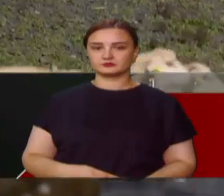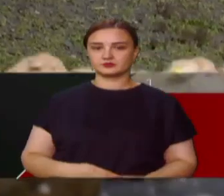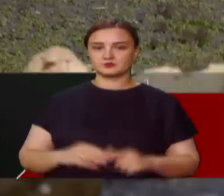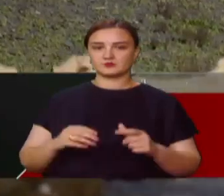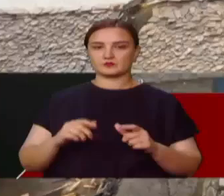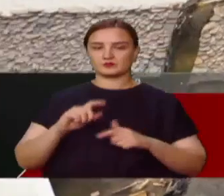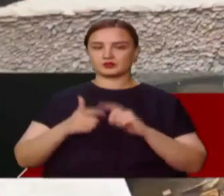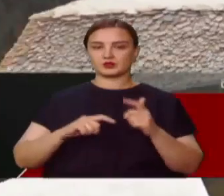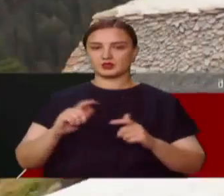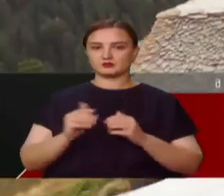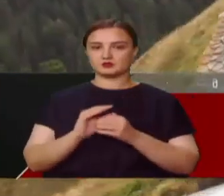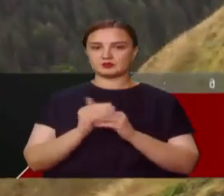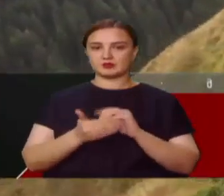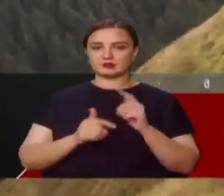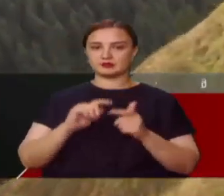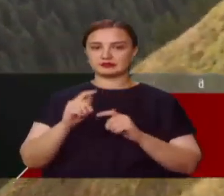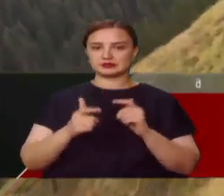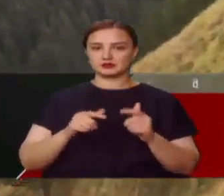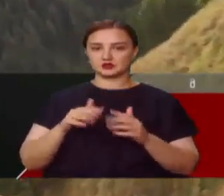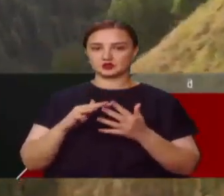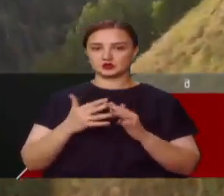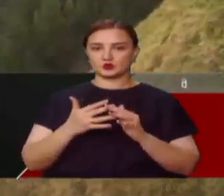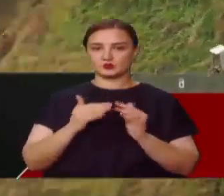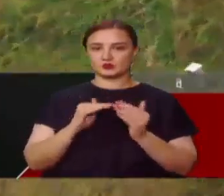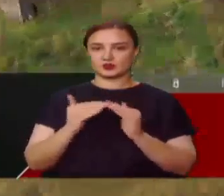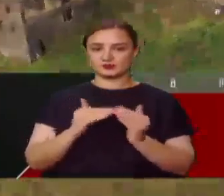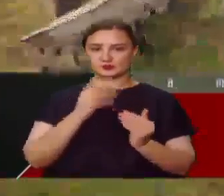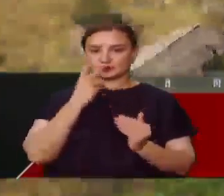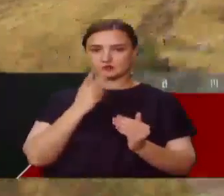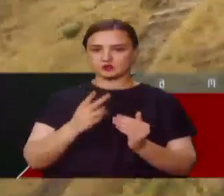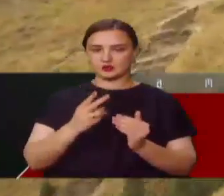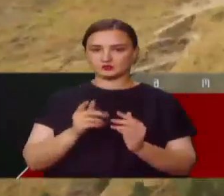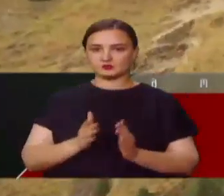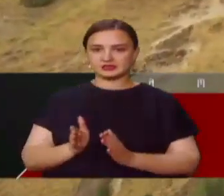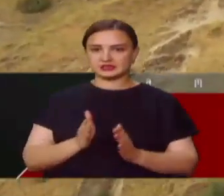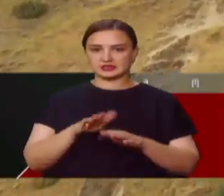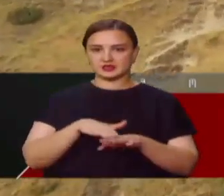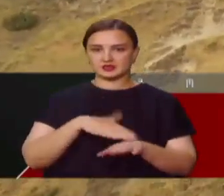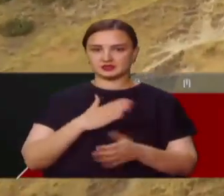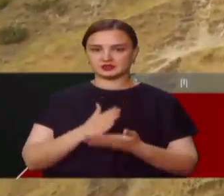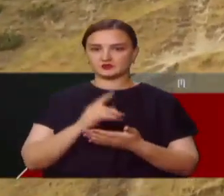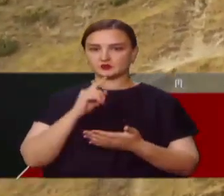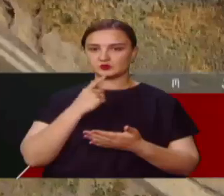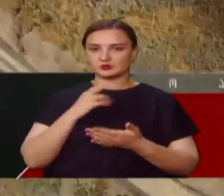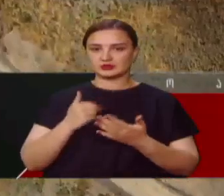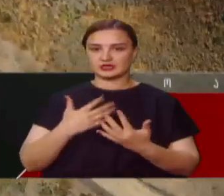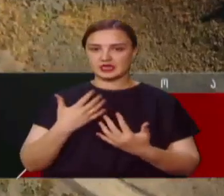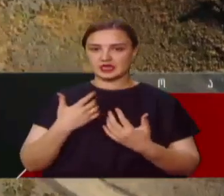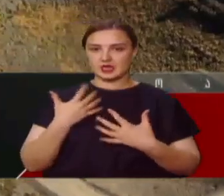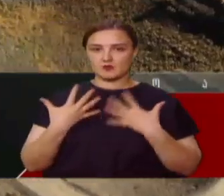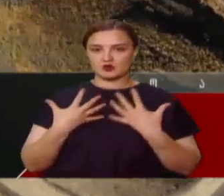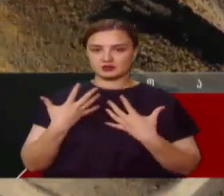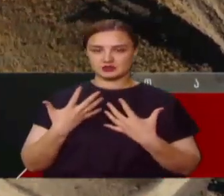ში მიმალული თუ ციცაბო კლდეებზე შეფენილია მსოფლების მოსანახულებლად წინ დიდი გზა. რთული და ემოციებით